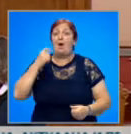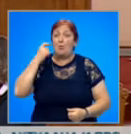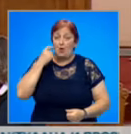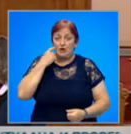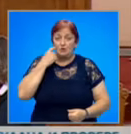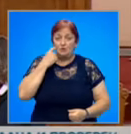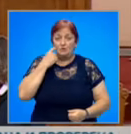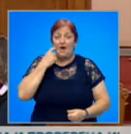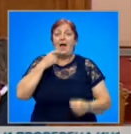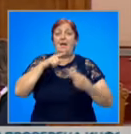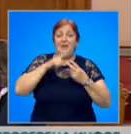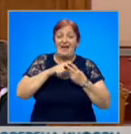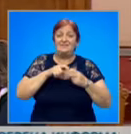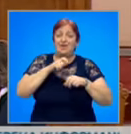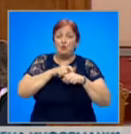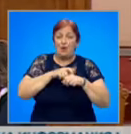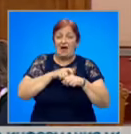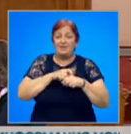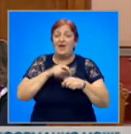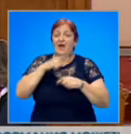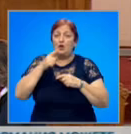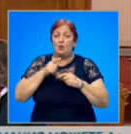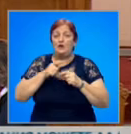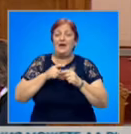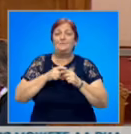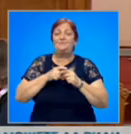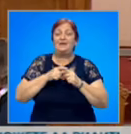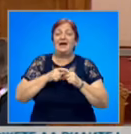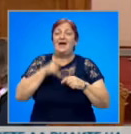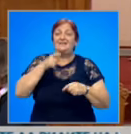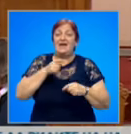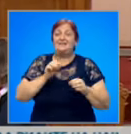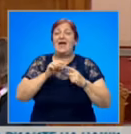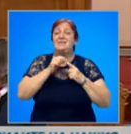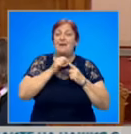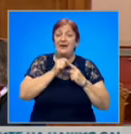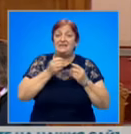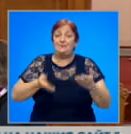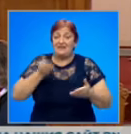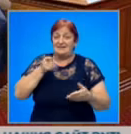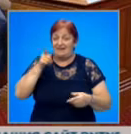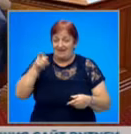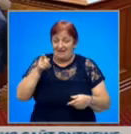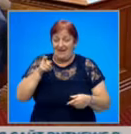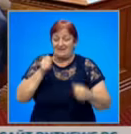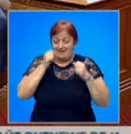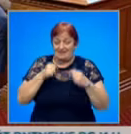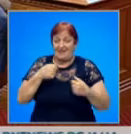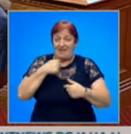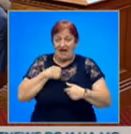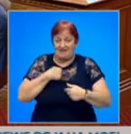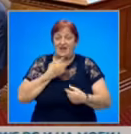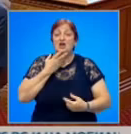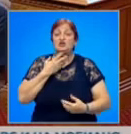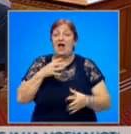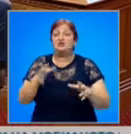Борисов, Пеевски, Доган и пазителя на мафията Гешев. Те са на принципа стани за да седна. Жаждата